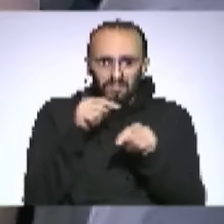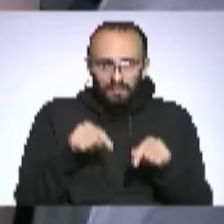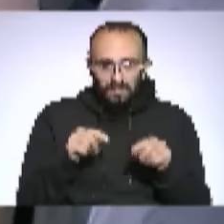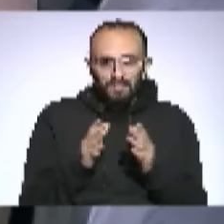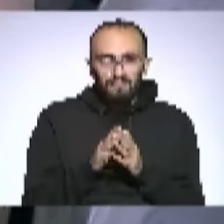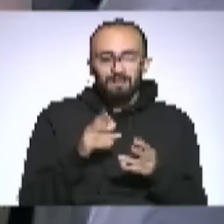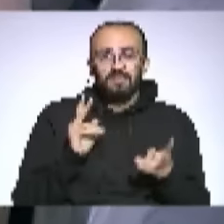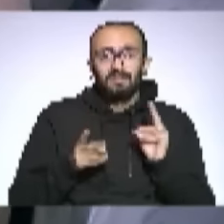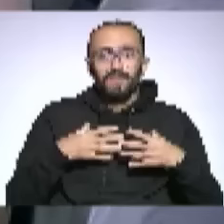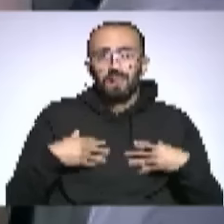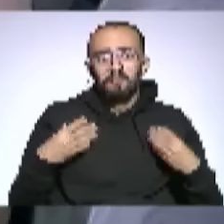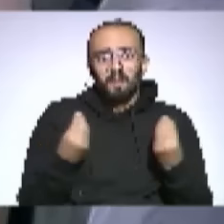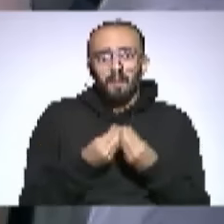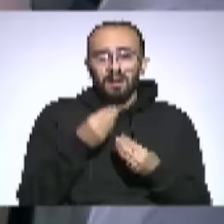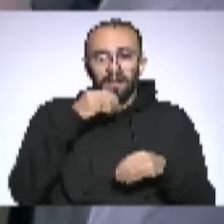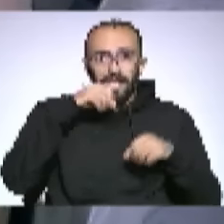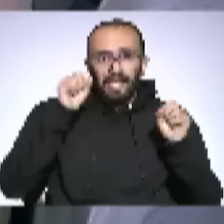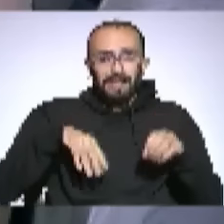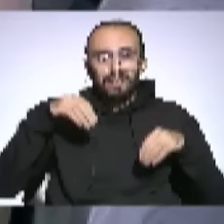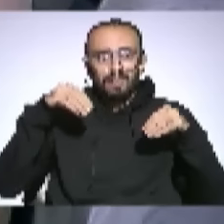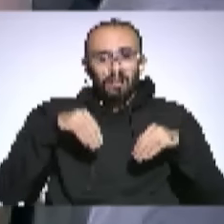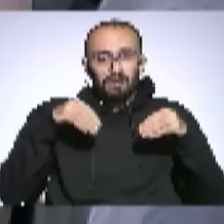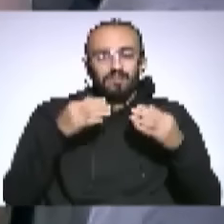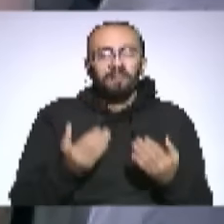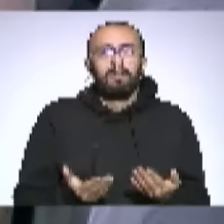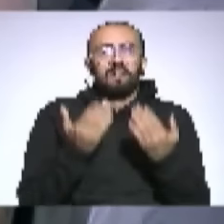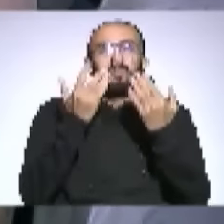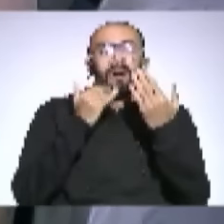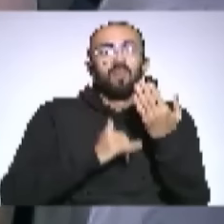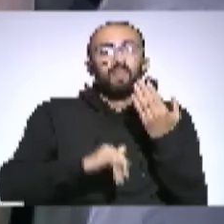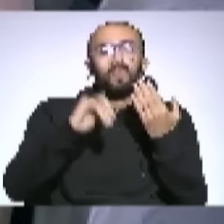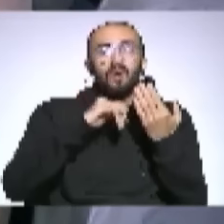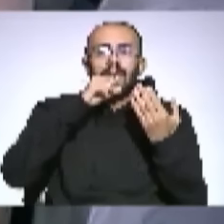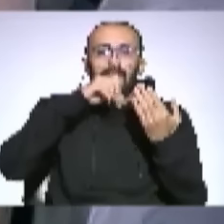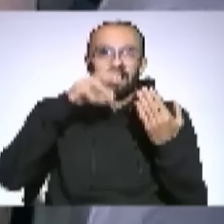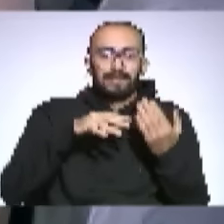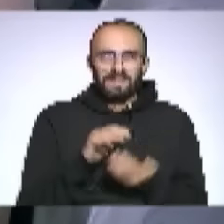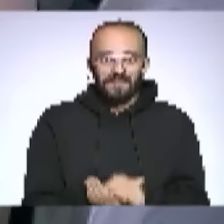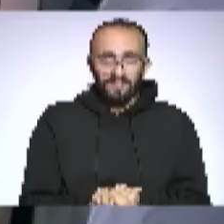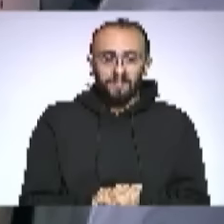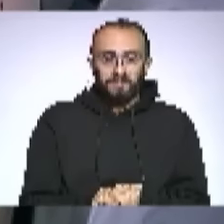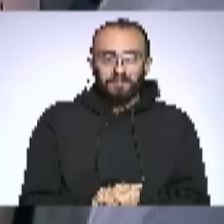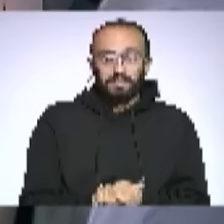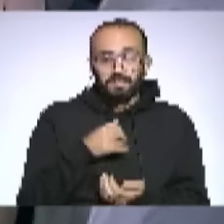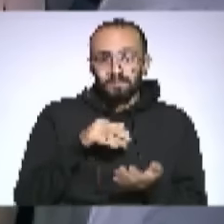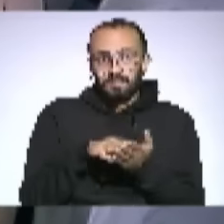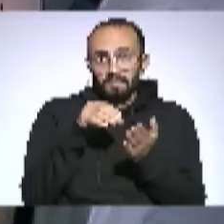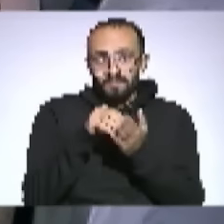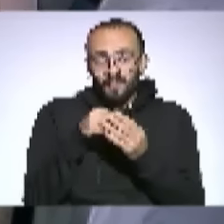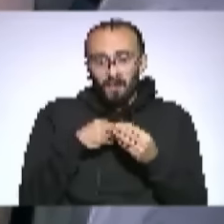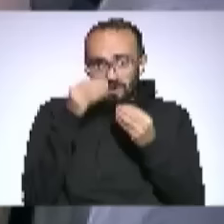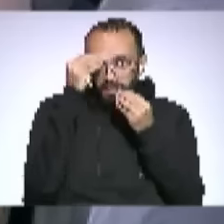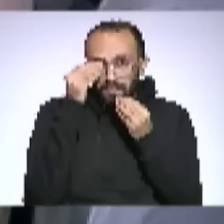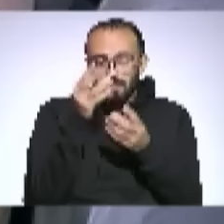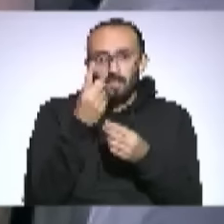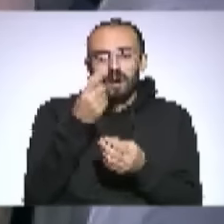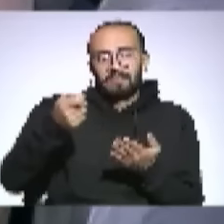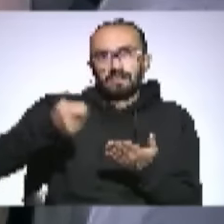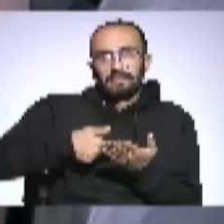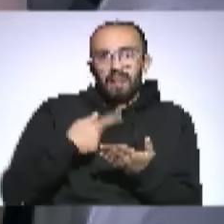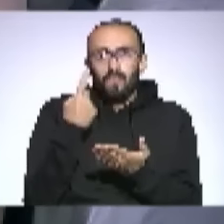بنحتفل بعيد الغطاس المجيد يا رب ايامنا كلها اعياد عاوزه بقى في المقدمه اشارككم برساله